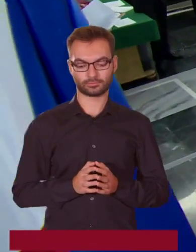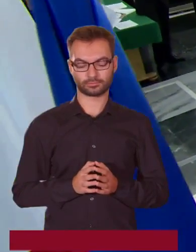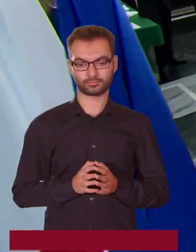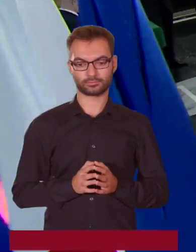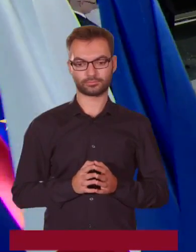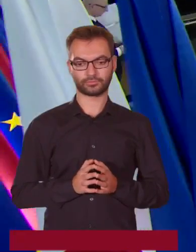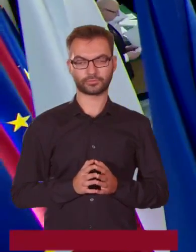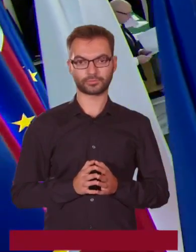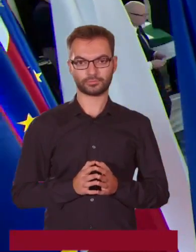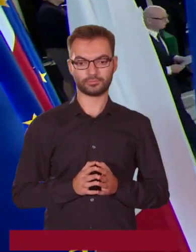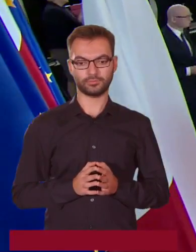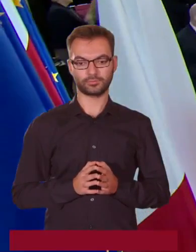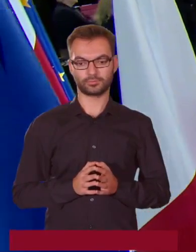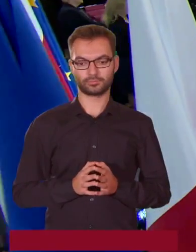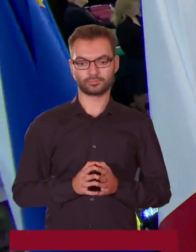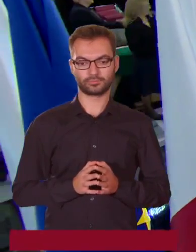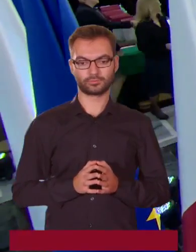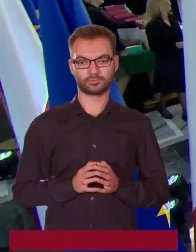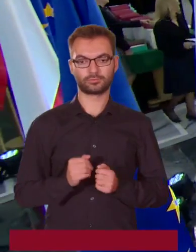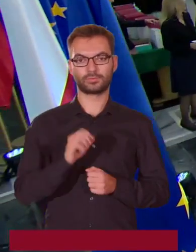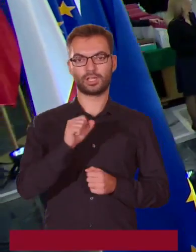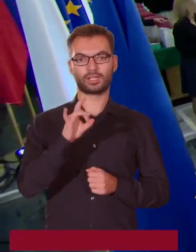Proszę panią Agatę Borowiec.